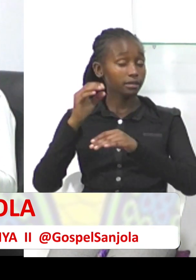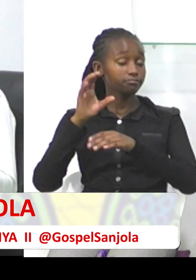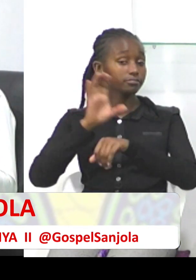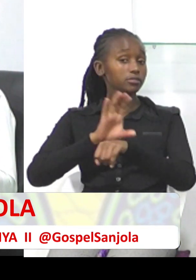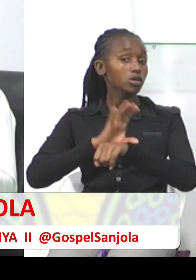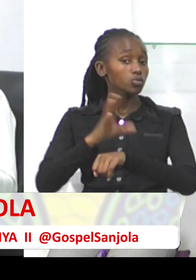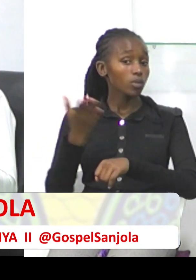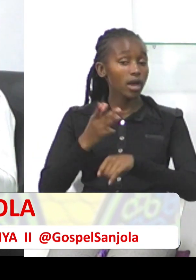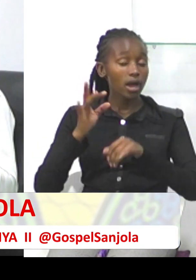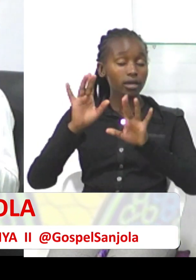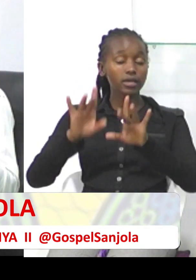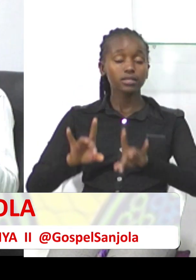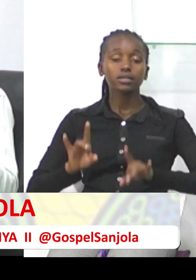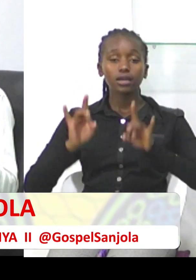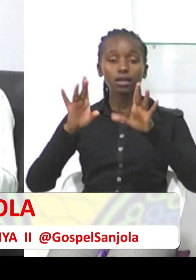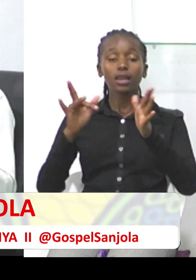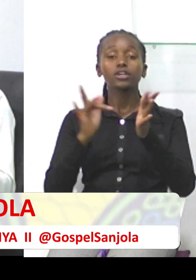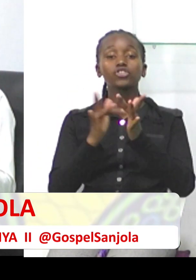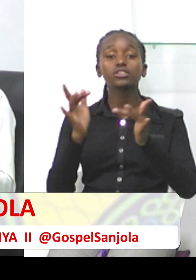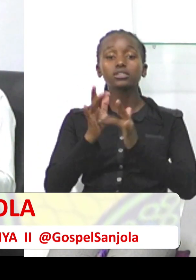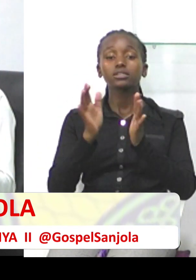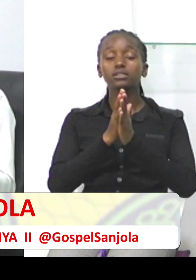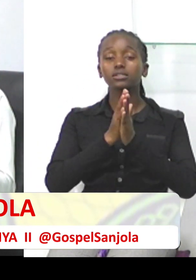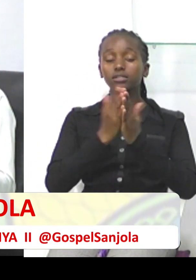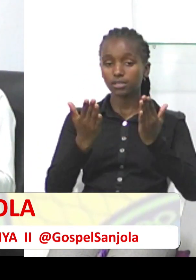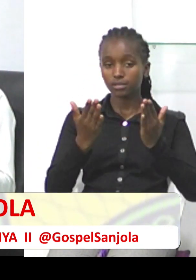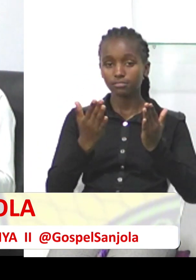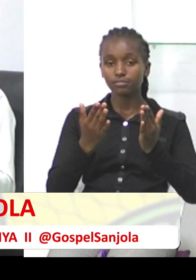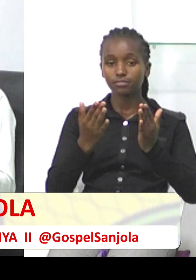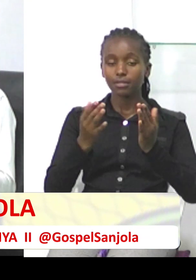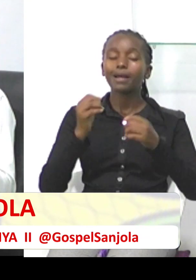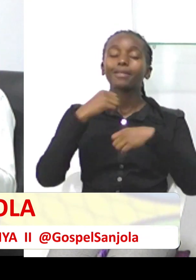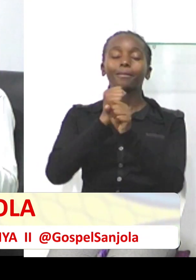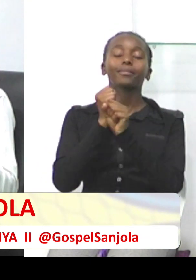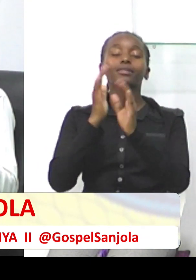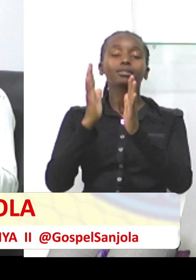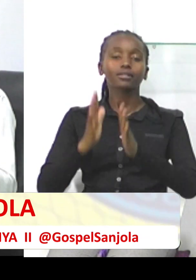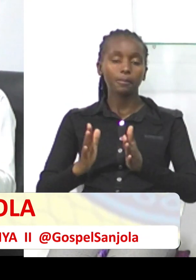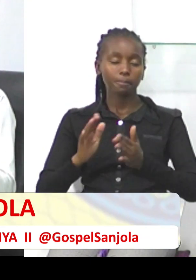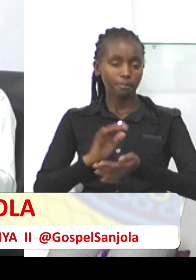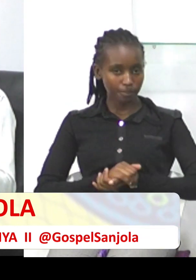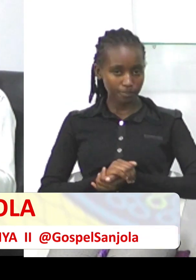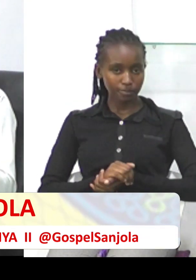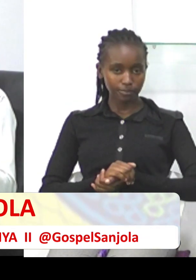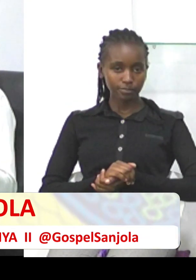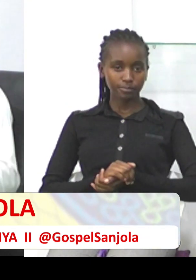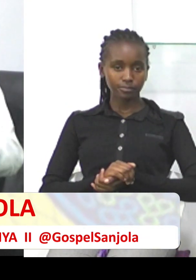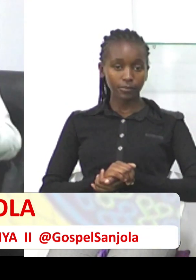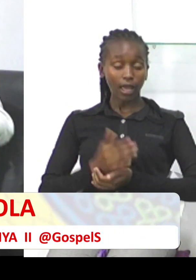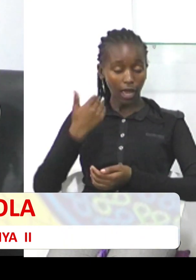Wow. Na najua my pastor anatazama hii. Msalimieko ba. Msalimieko.